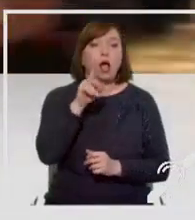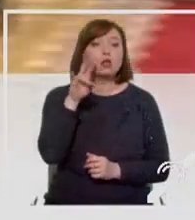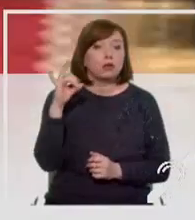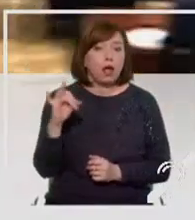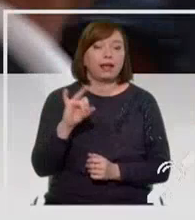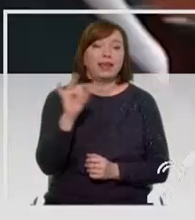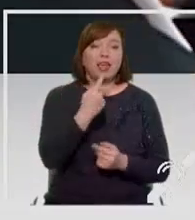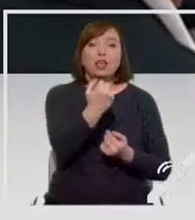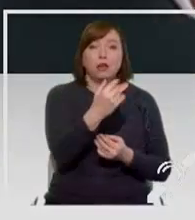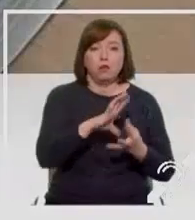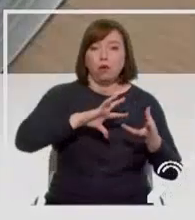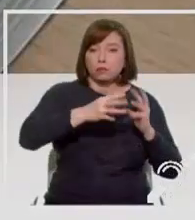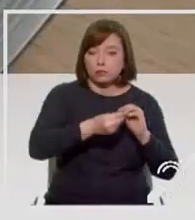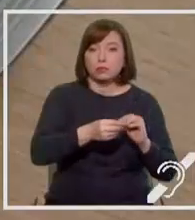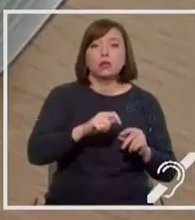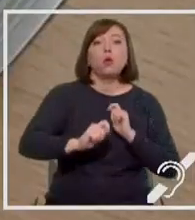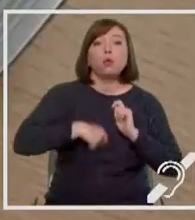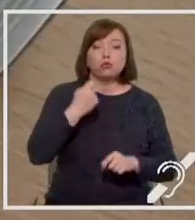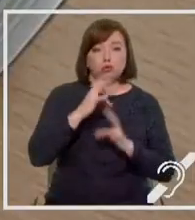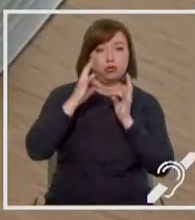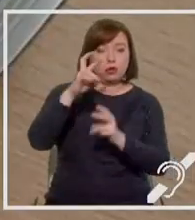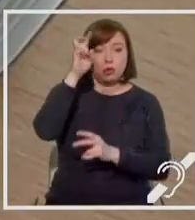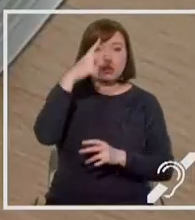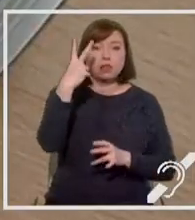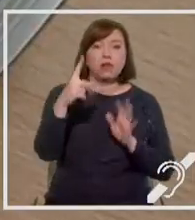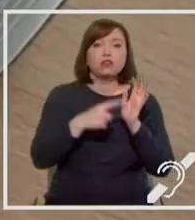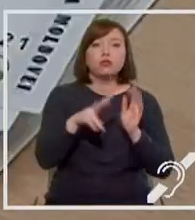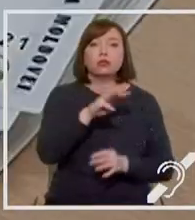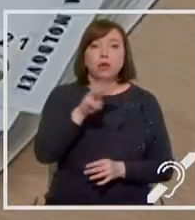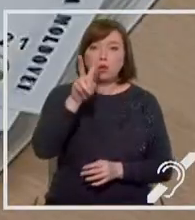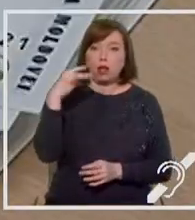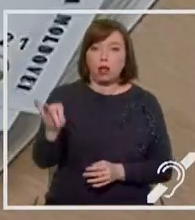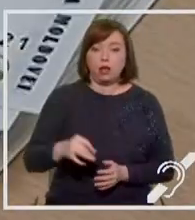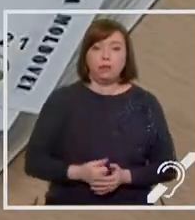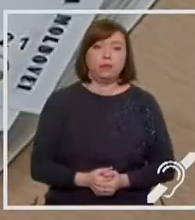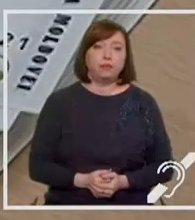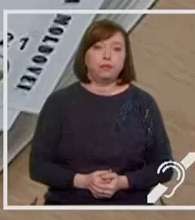Andronache și complicii săi ar fi prejudiciat statul cu 26 de milioane de lei.